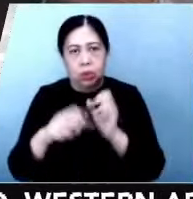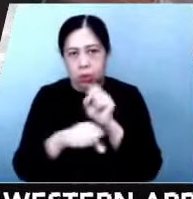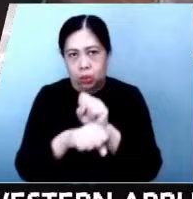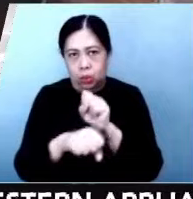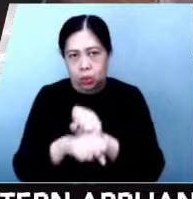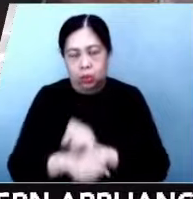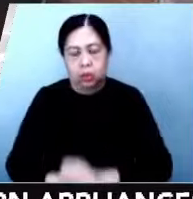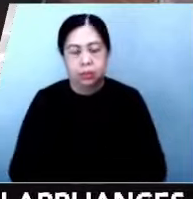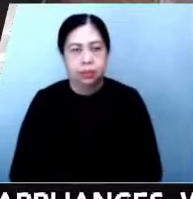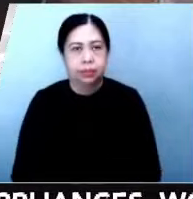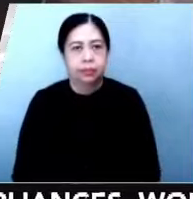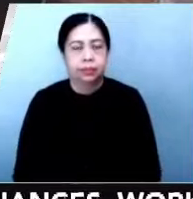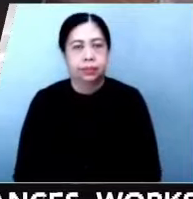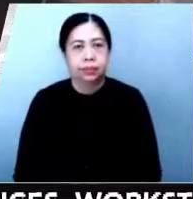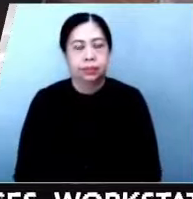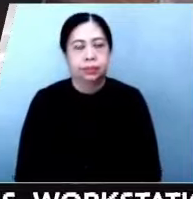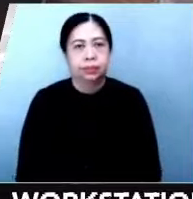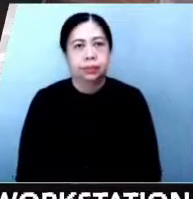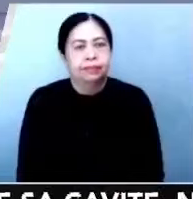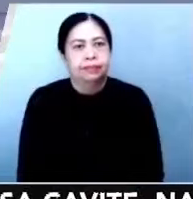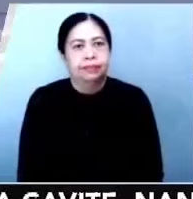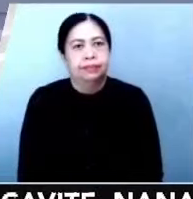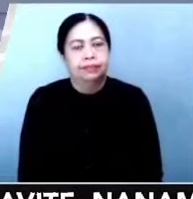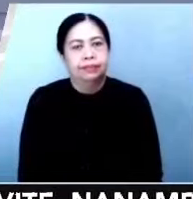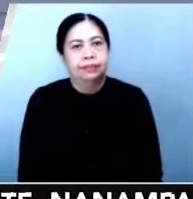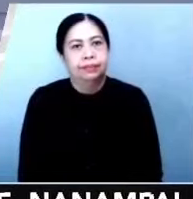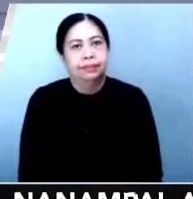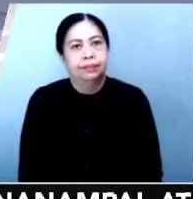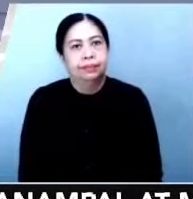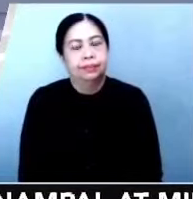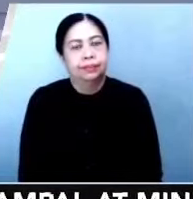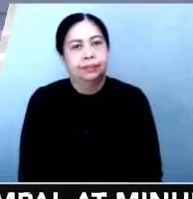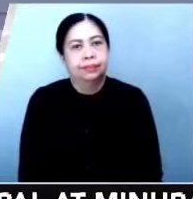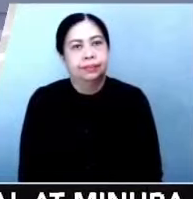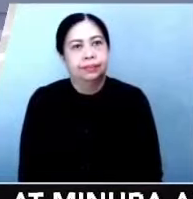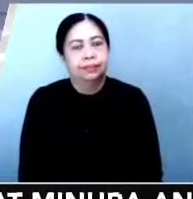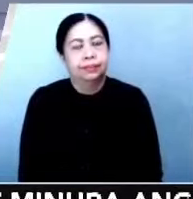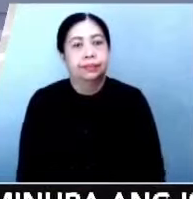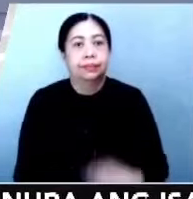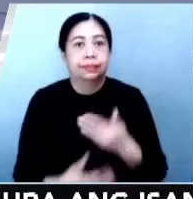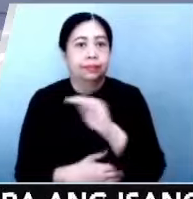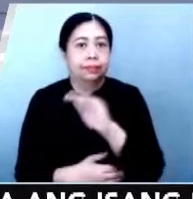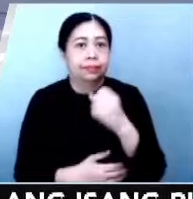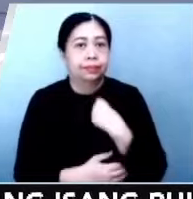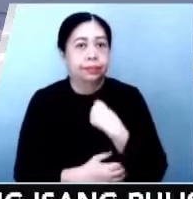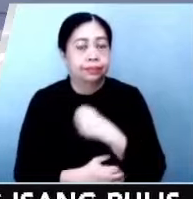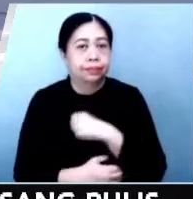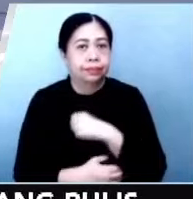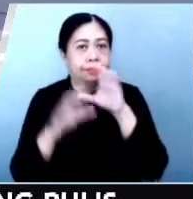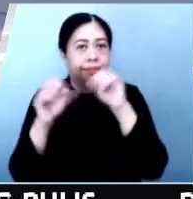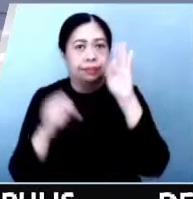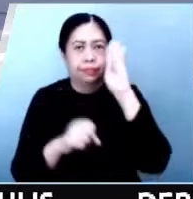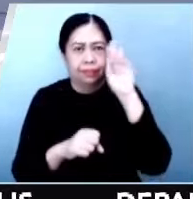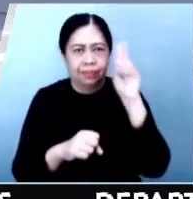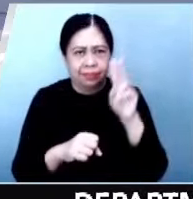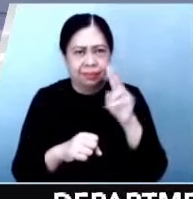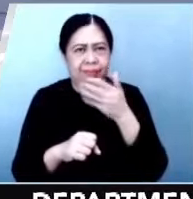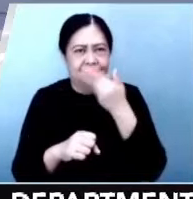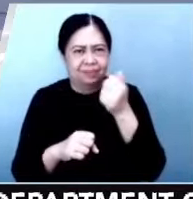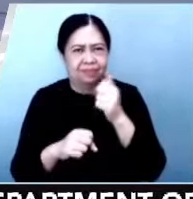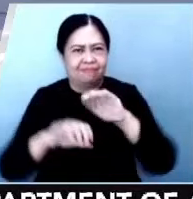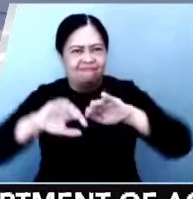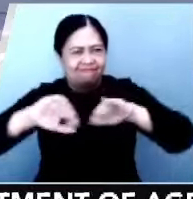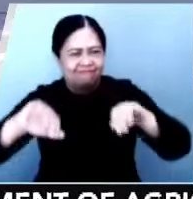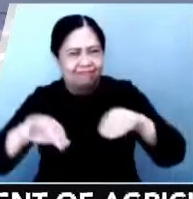Tingkungko, nagbabalita para sa GMA Integrated News. Nanawagan ng ilang senador kay Pangulong Marcos na pumagitna na sa Senado